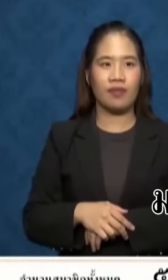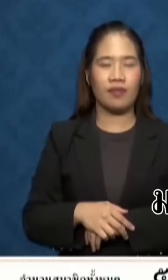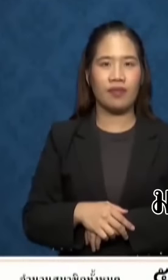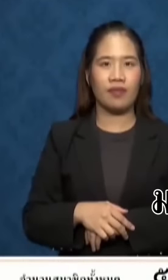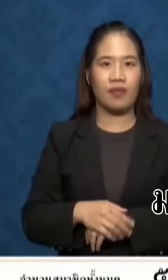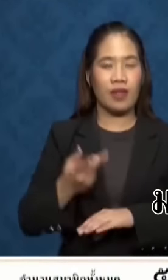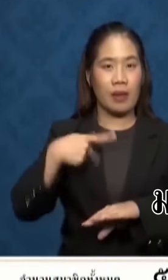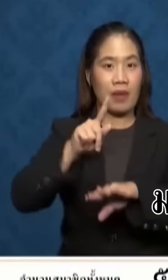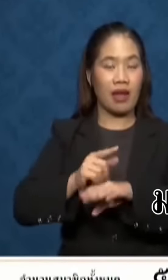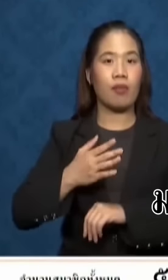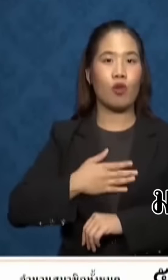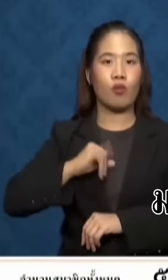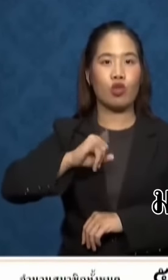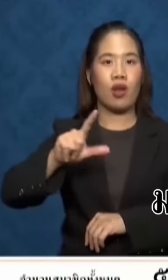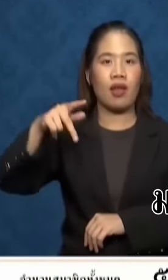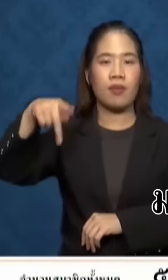ครบ